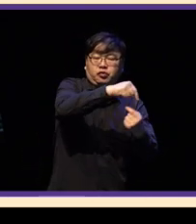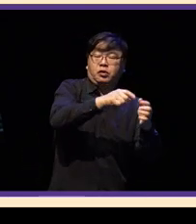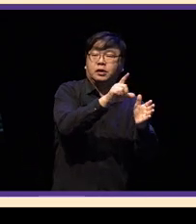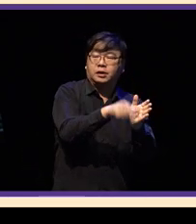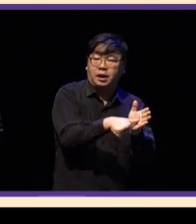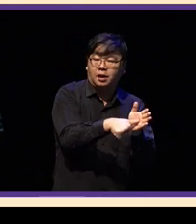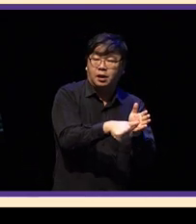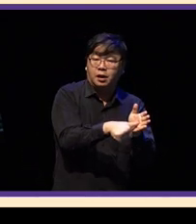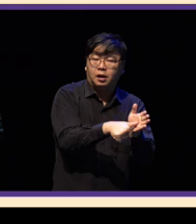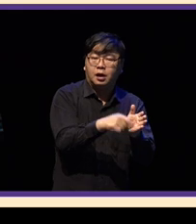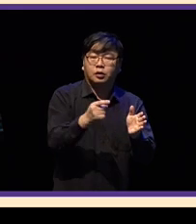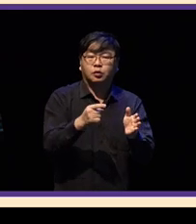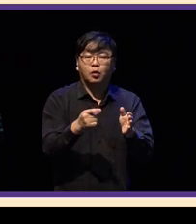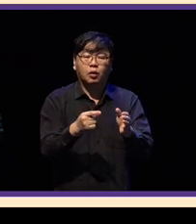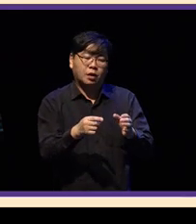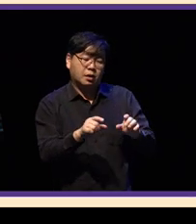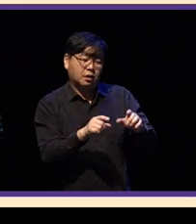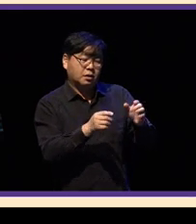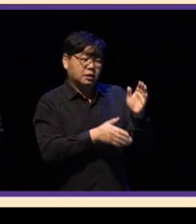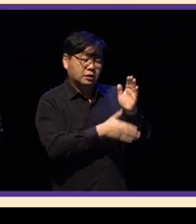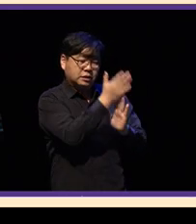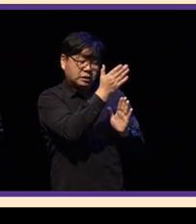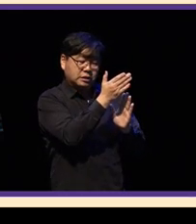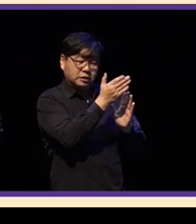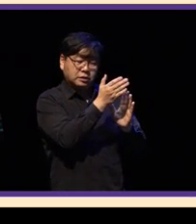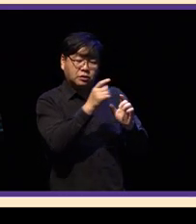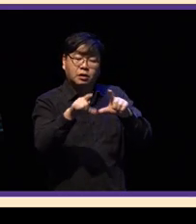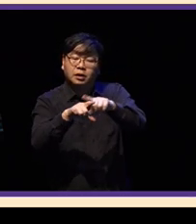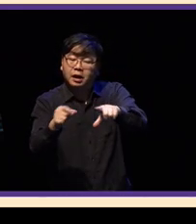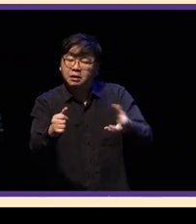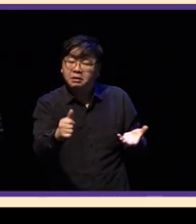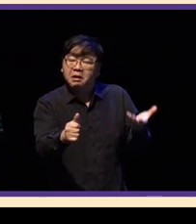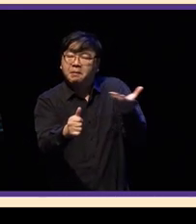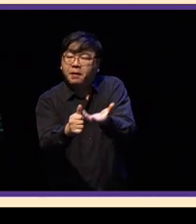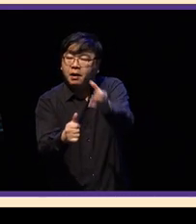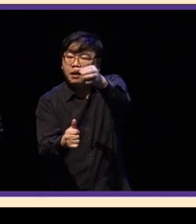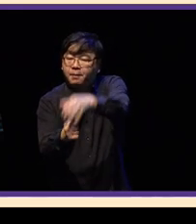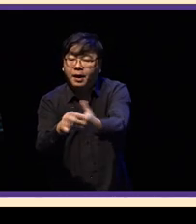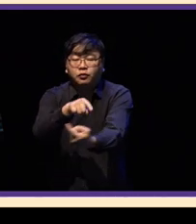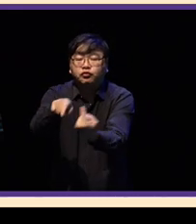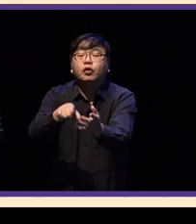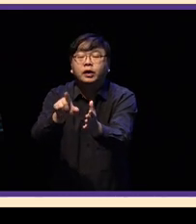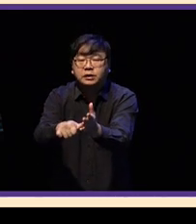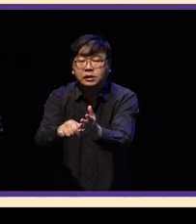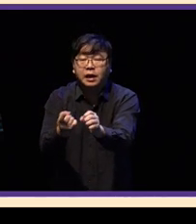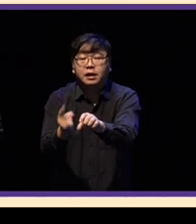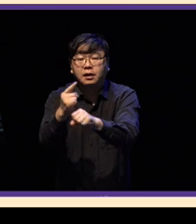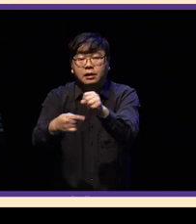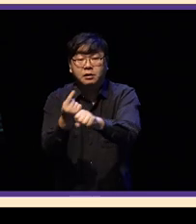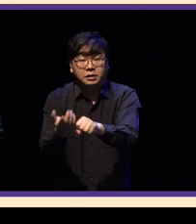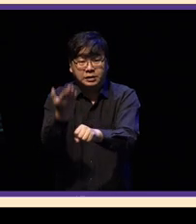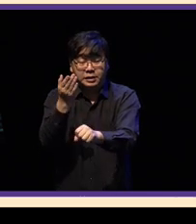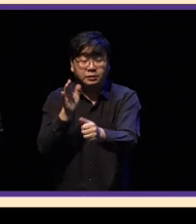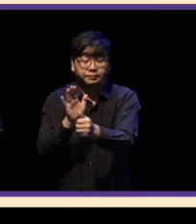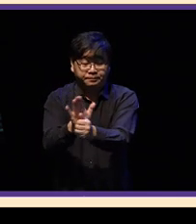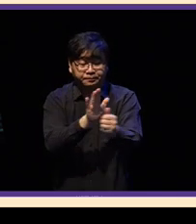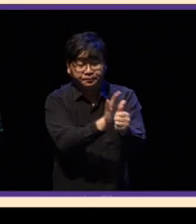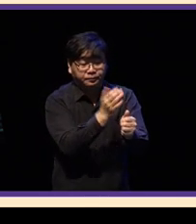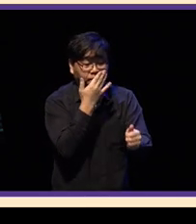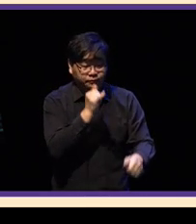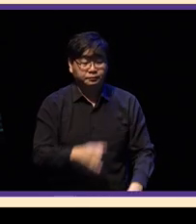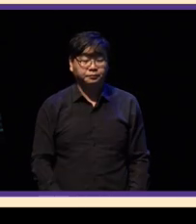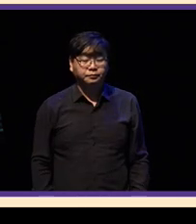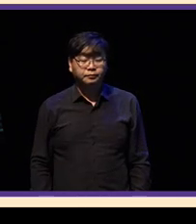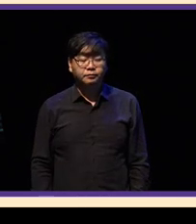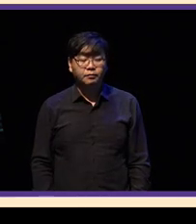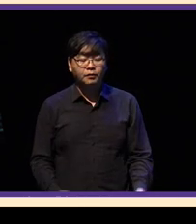민간 위탁받아서 운영하고 있는 자 이렇게 되겠습니다. 그리고 저희가 이제 전시 지원은 작년과 마찬가지로